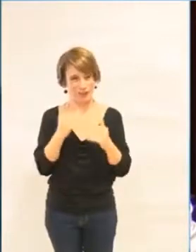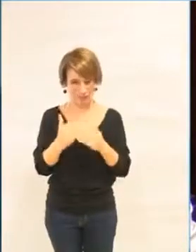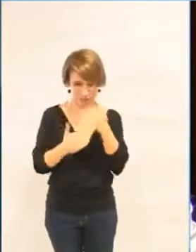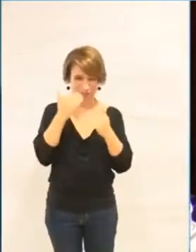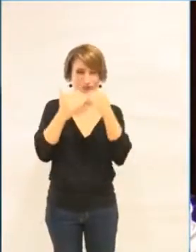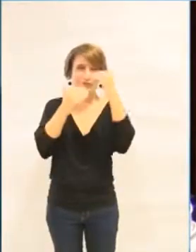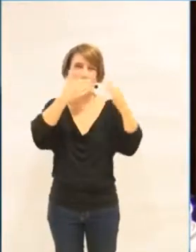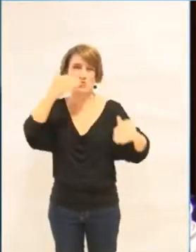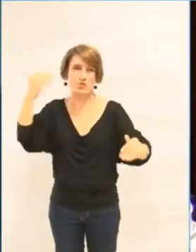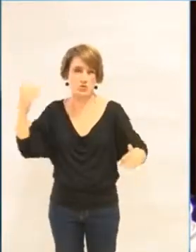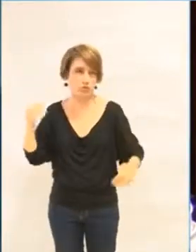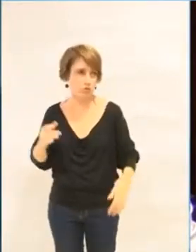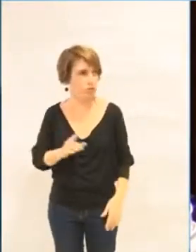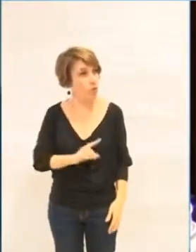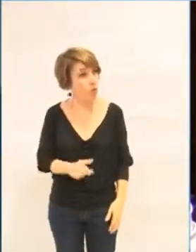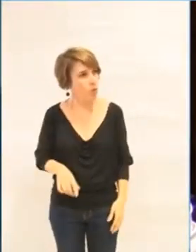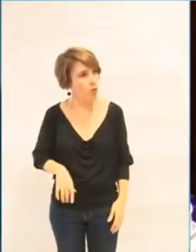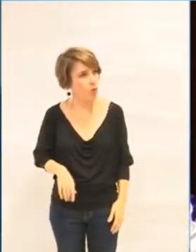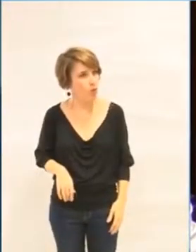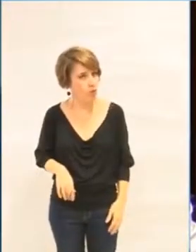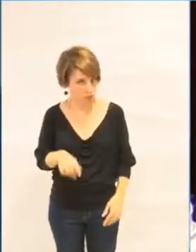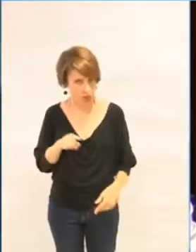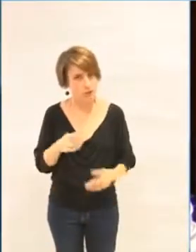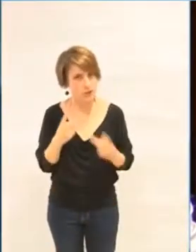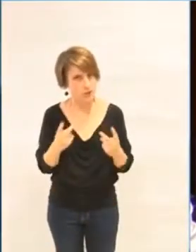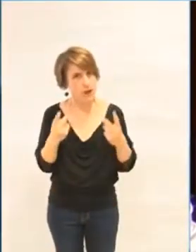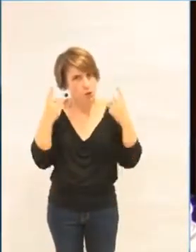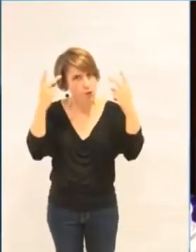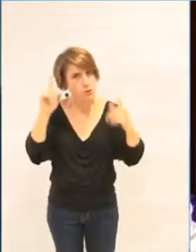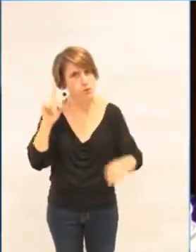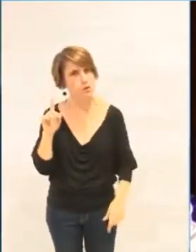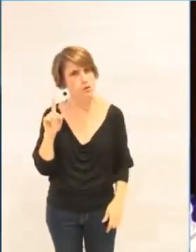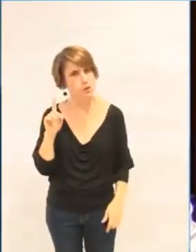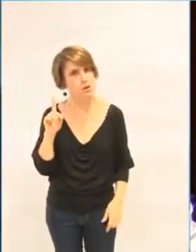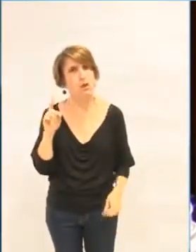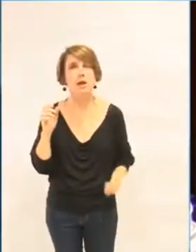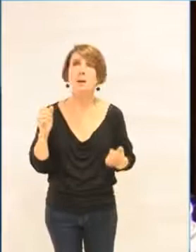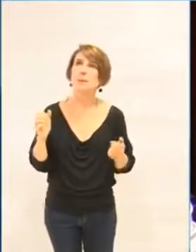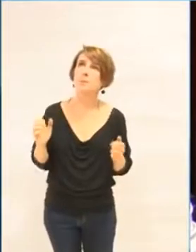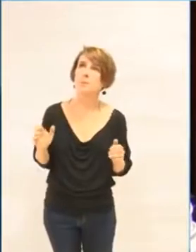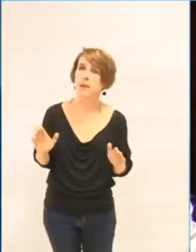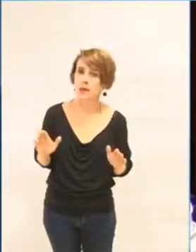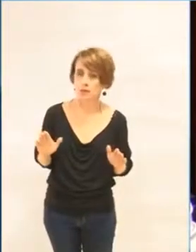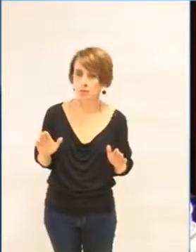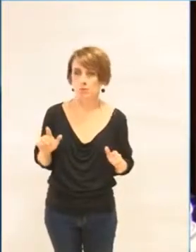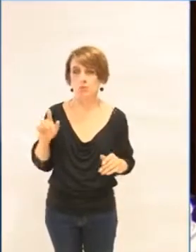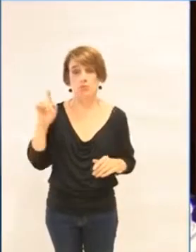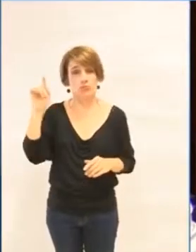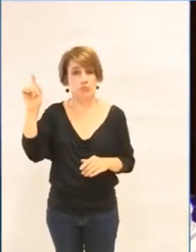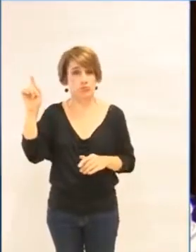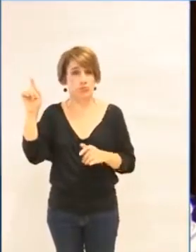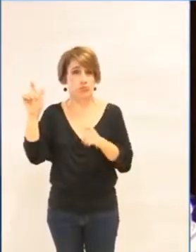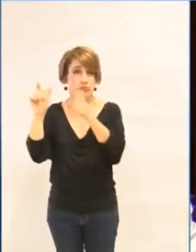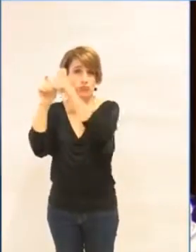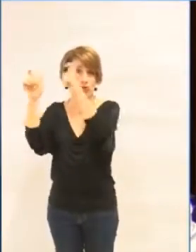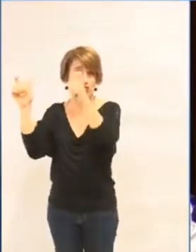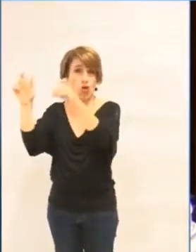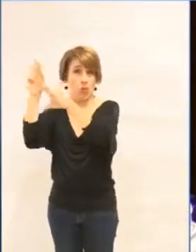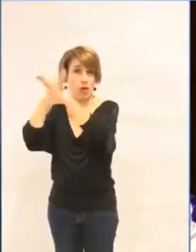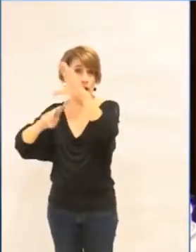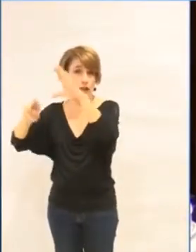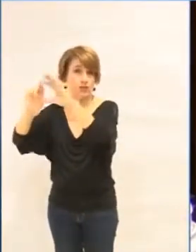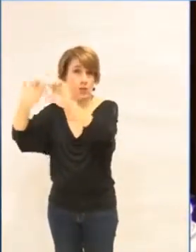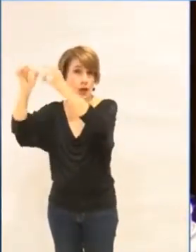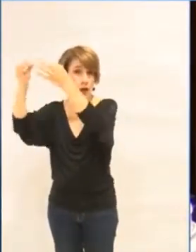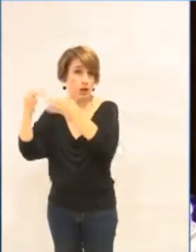Il s'agit de plus que cela, mais il ne s'agit pas non plus, et la Chambre d'ailleurs ne tombe pas dans ce